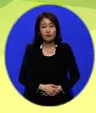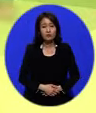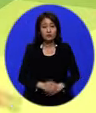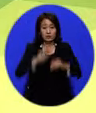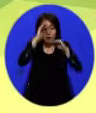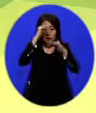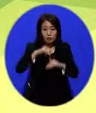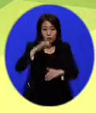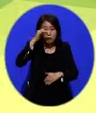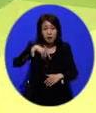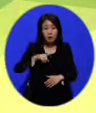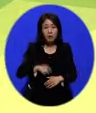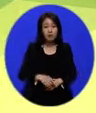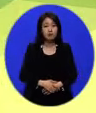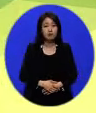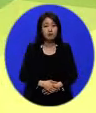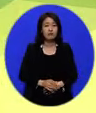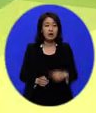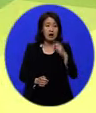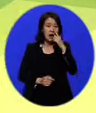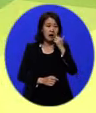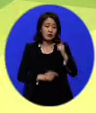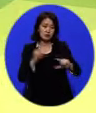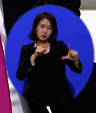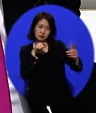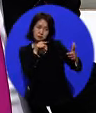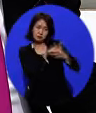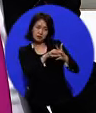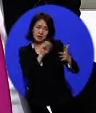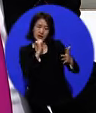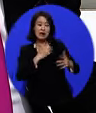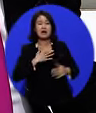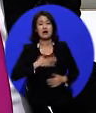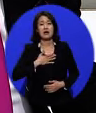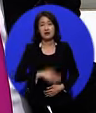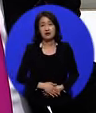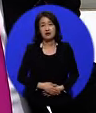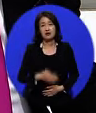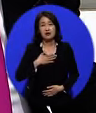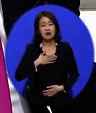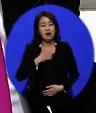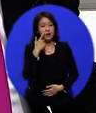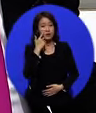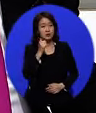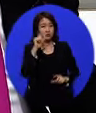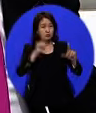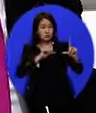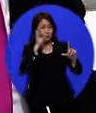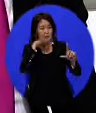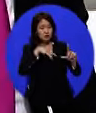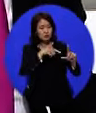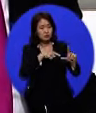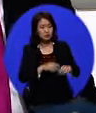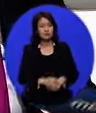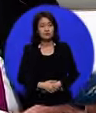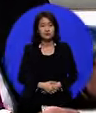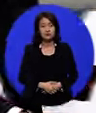그 이야기 속에서 무엇을 봤을까요? 아버지의 모습을 본 거예요. 자기 아버지의 모습을 본 거예요.